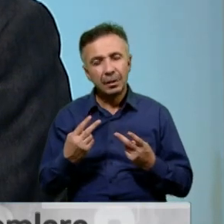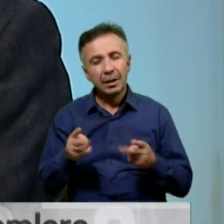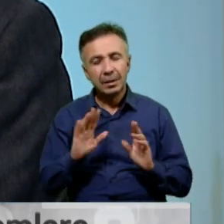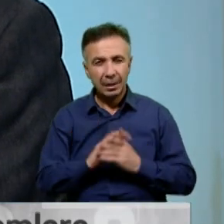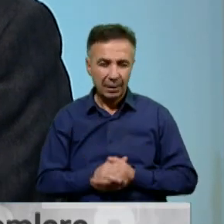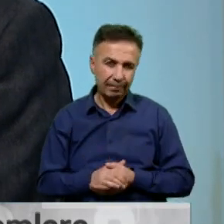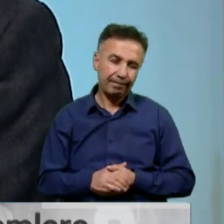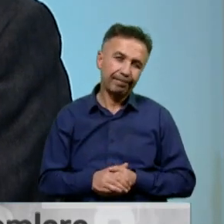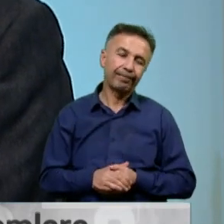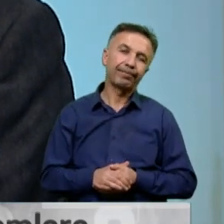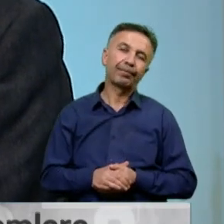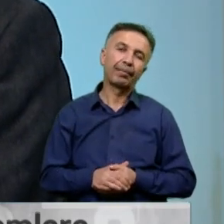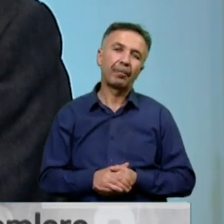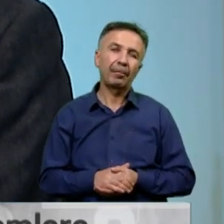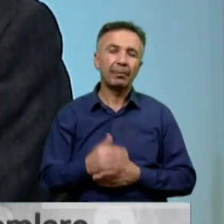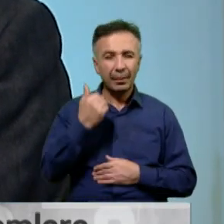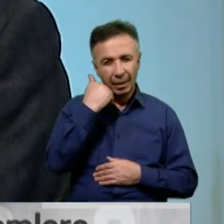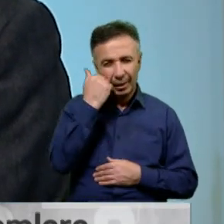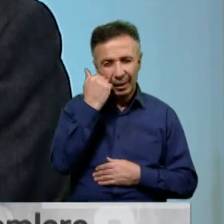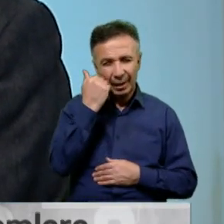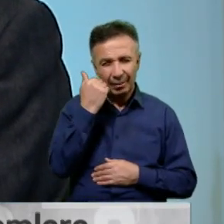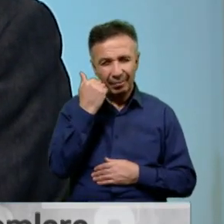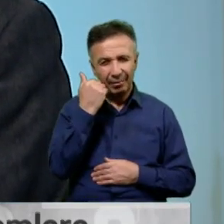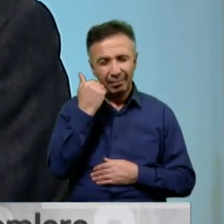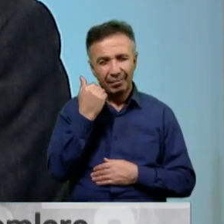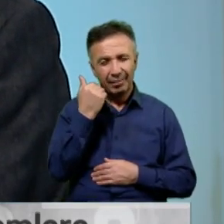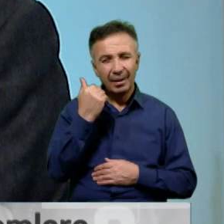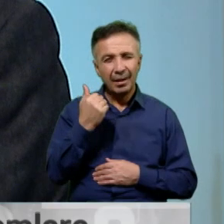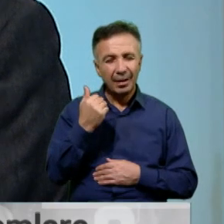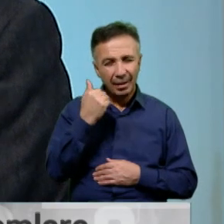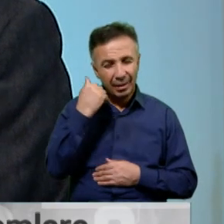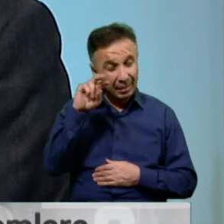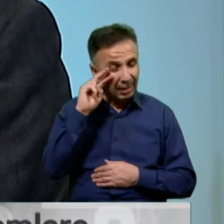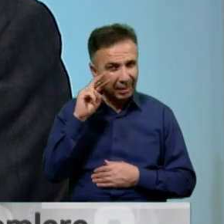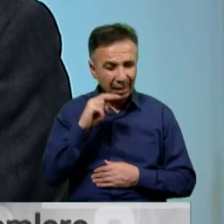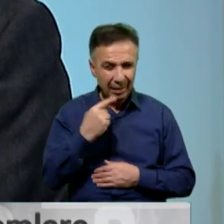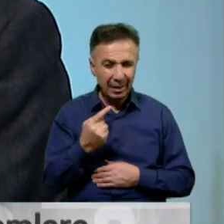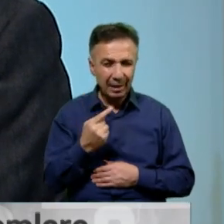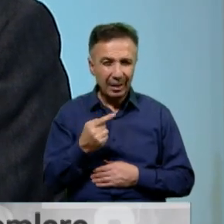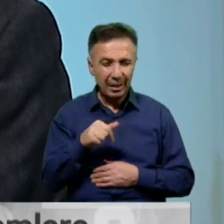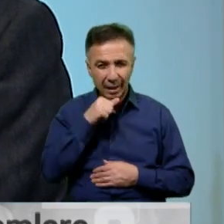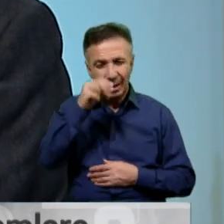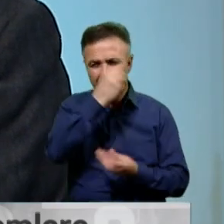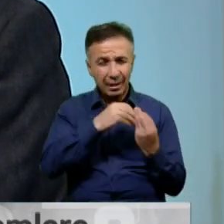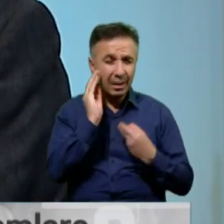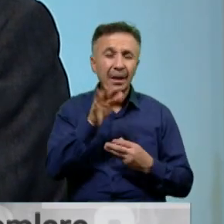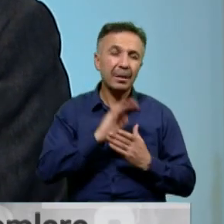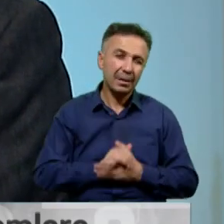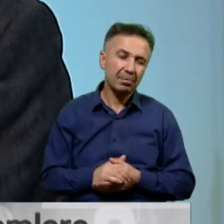değildir. Yani yalan beyanla ibadet yapamazsınız. Peki hocam, gittik,